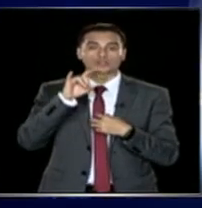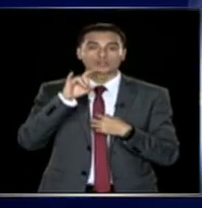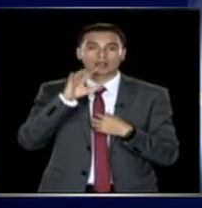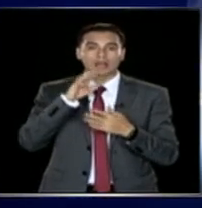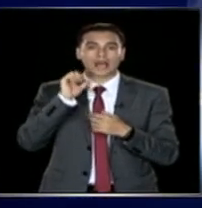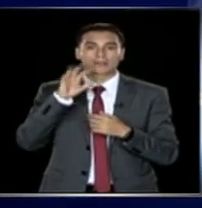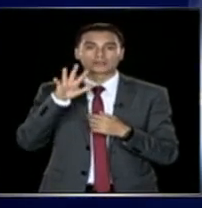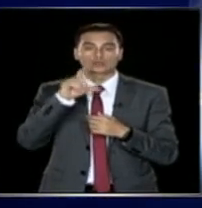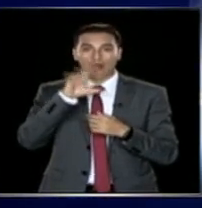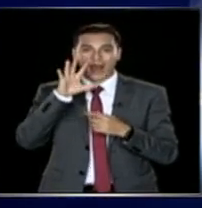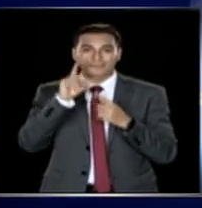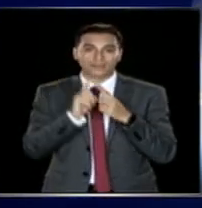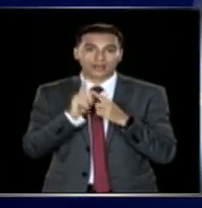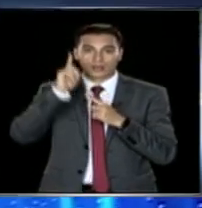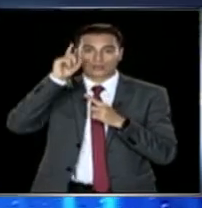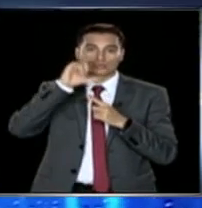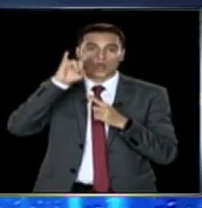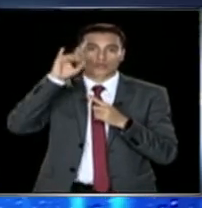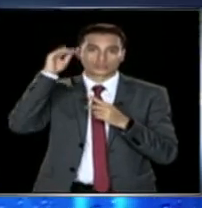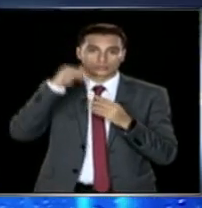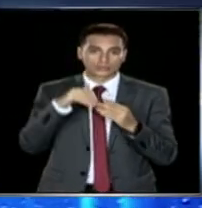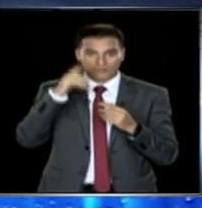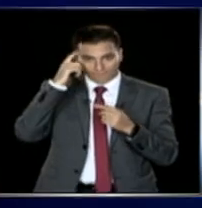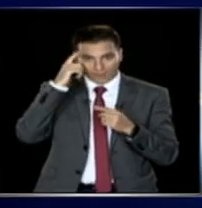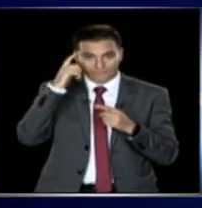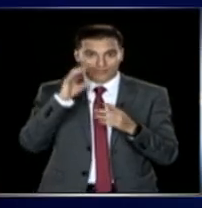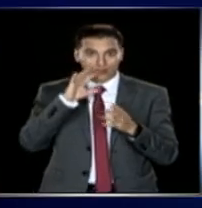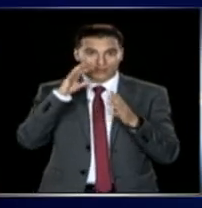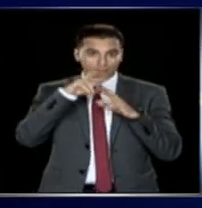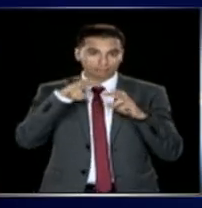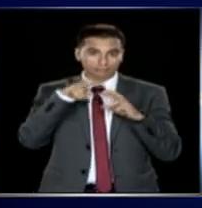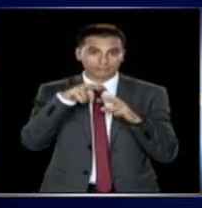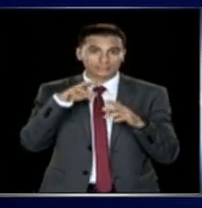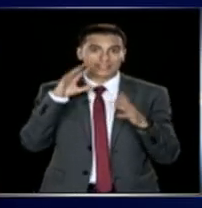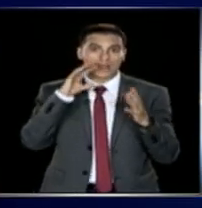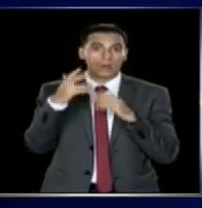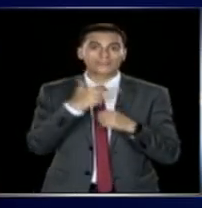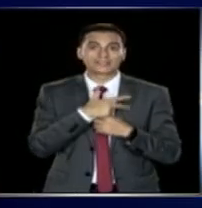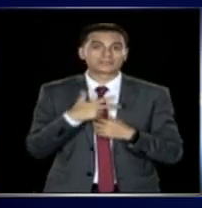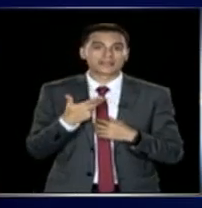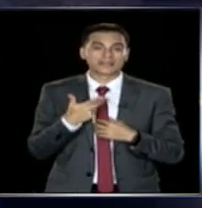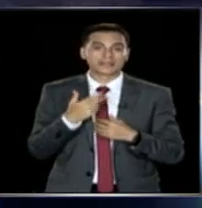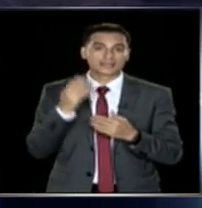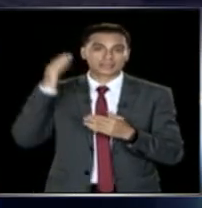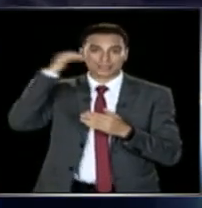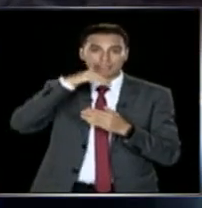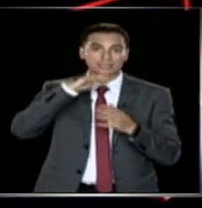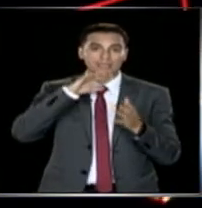الكوكب ده اسمه ايه يا كريم؟ مريخ. المريخ، اجابة